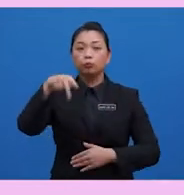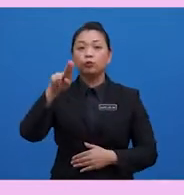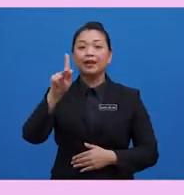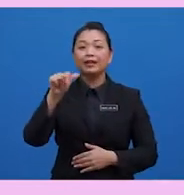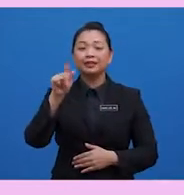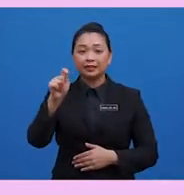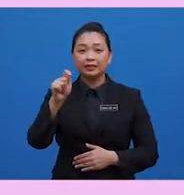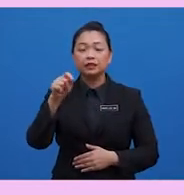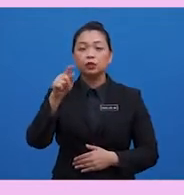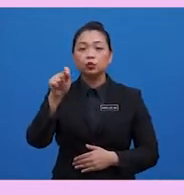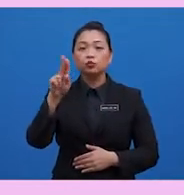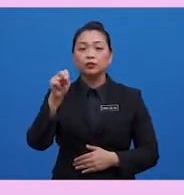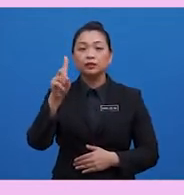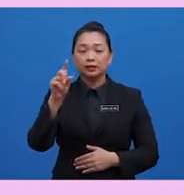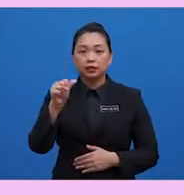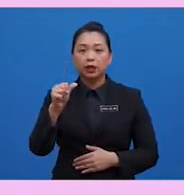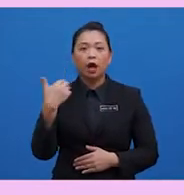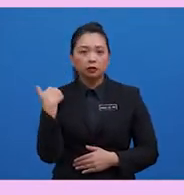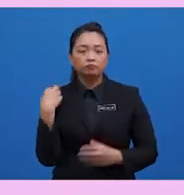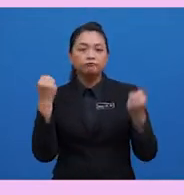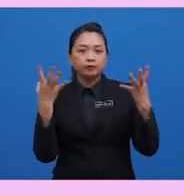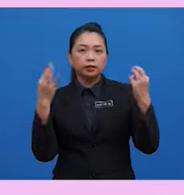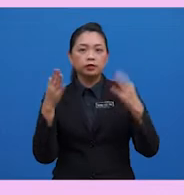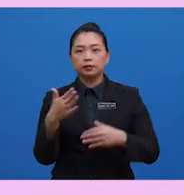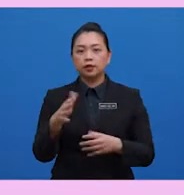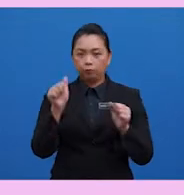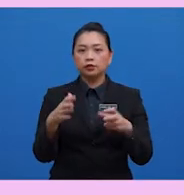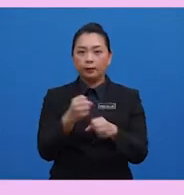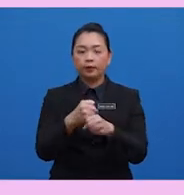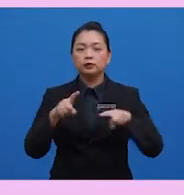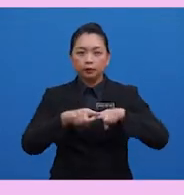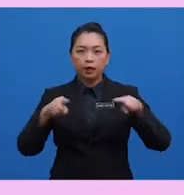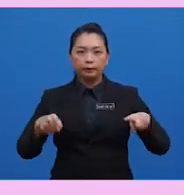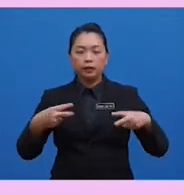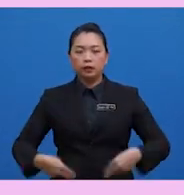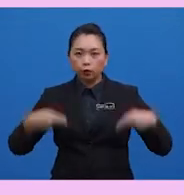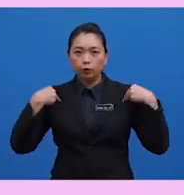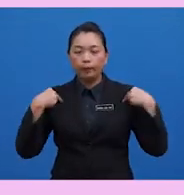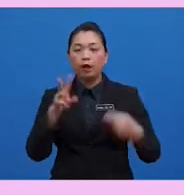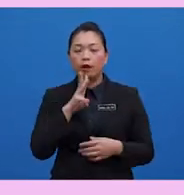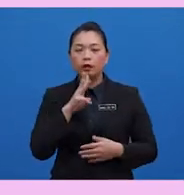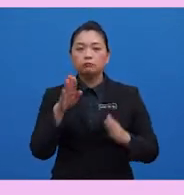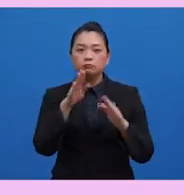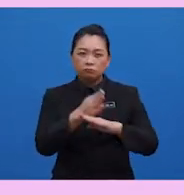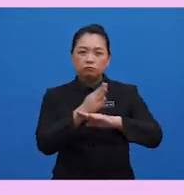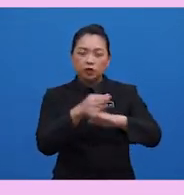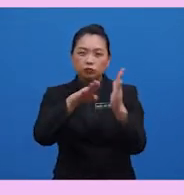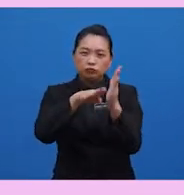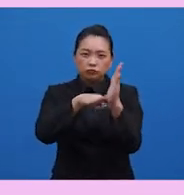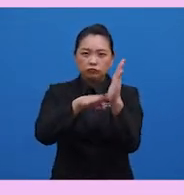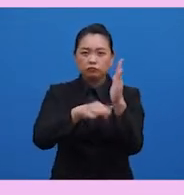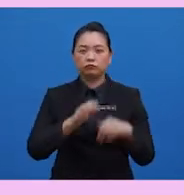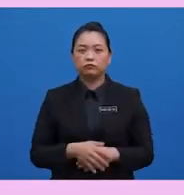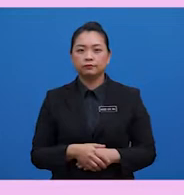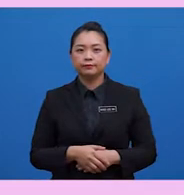pukat tunda, hasil tangkapan semakin bertambah. Tetapi, hidupan akuatik semakin menyusut.